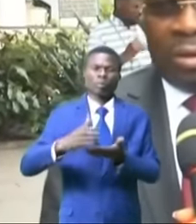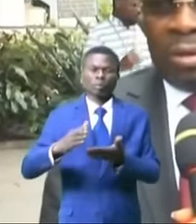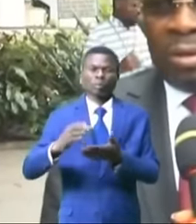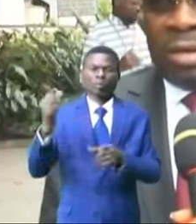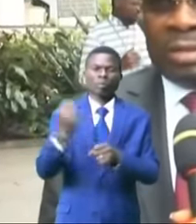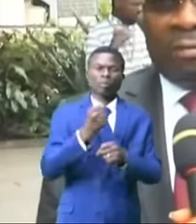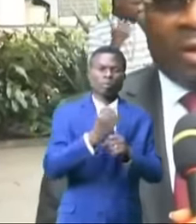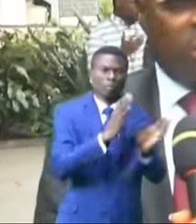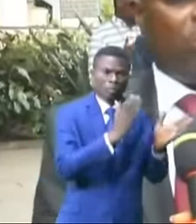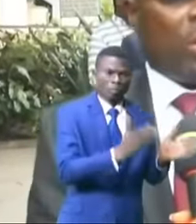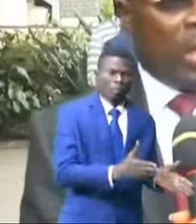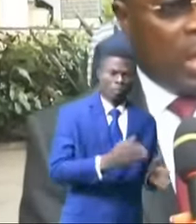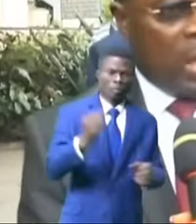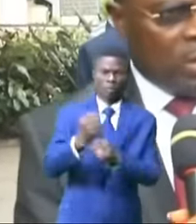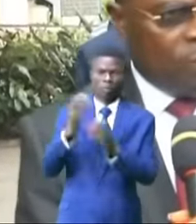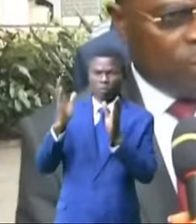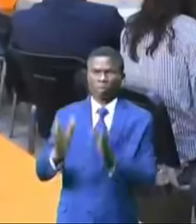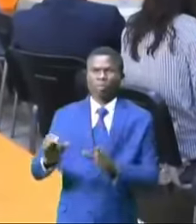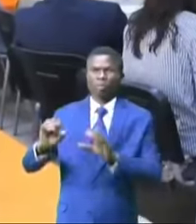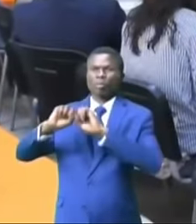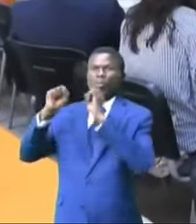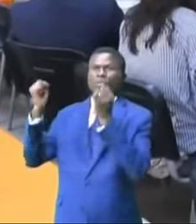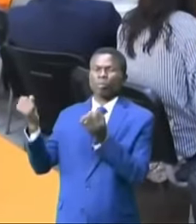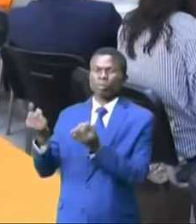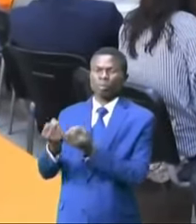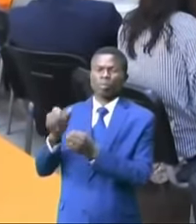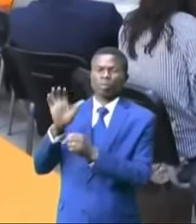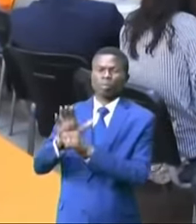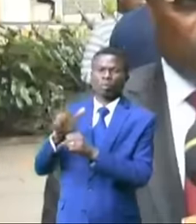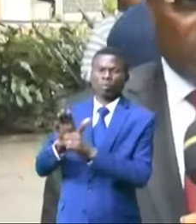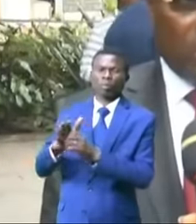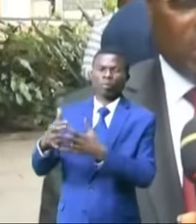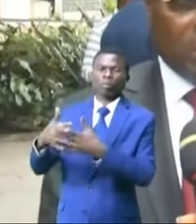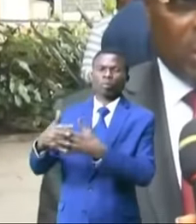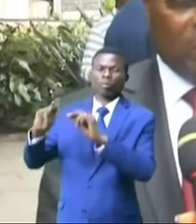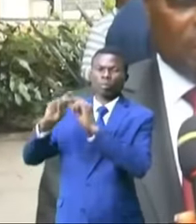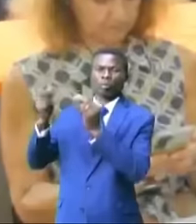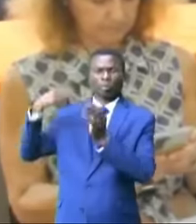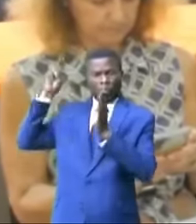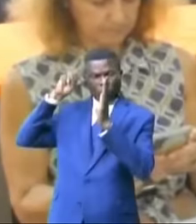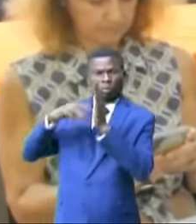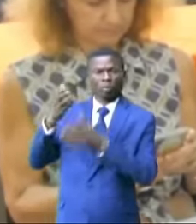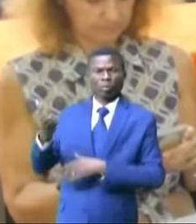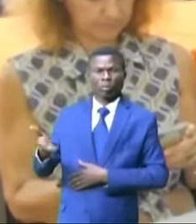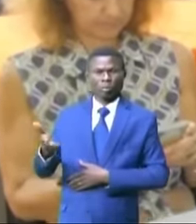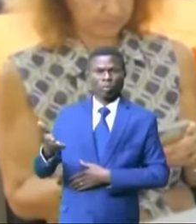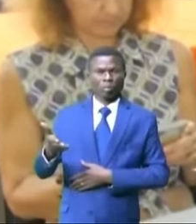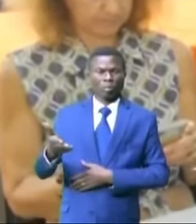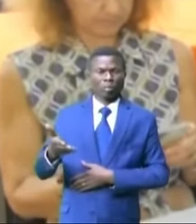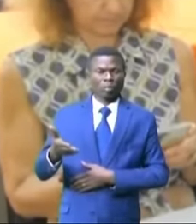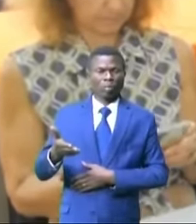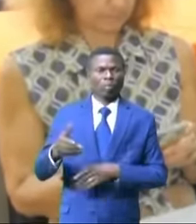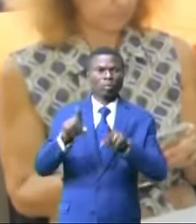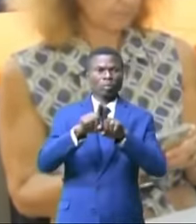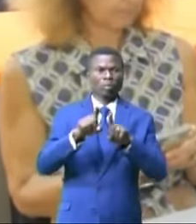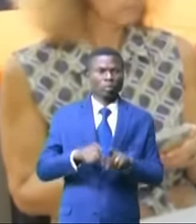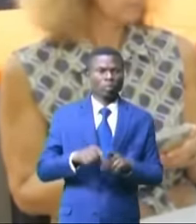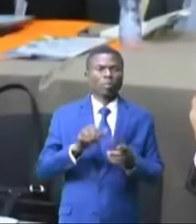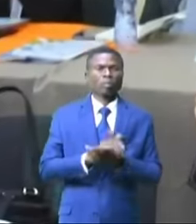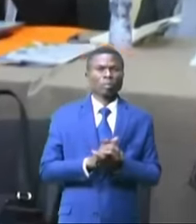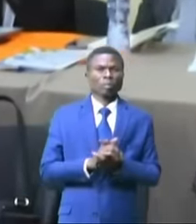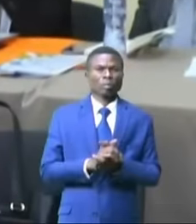employeurs, les travailleurs et les différentes structures gouvernementales, et aujourd'hui, c'était